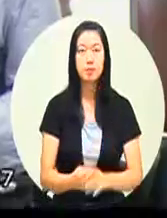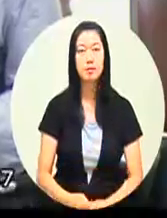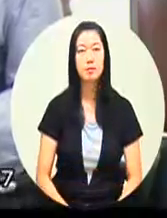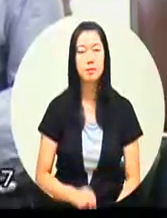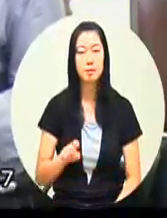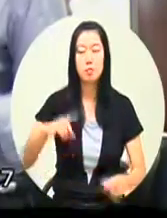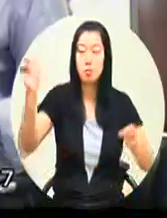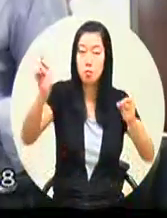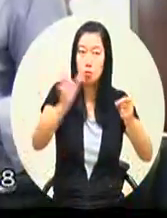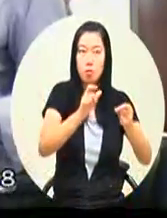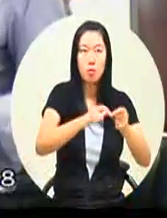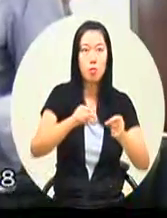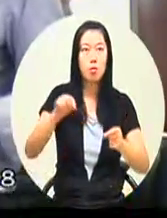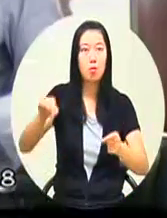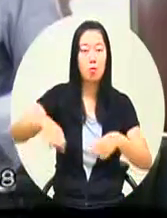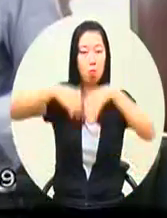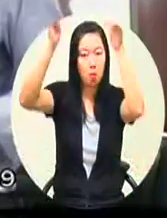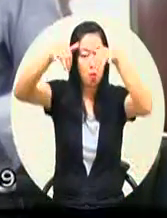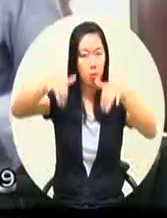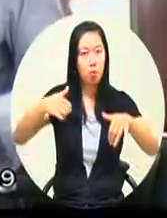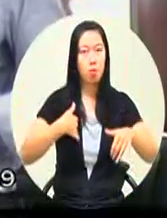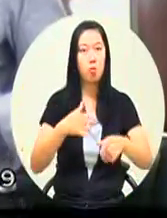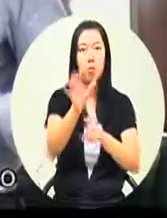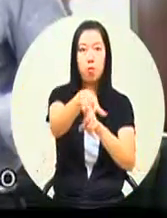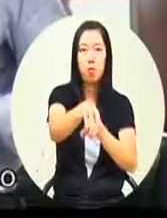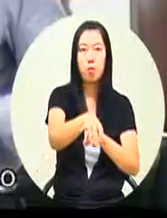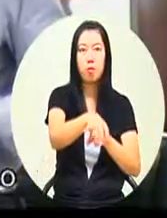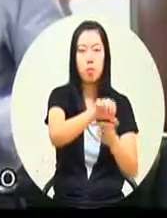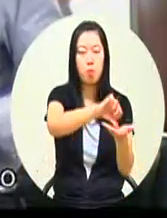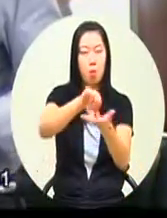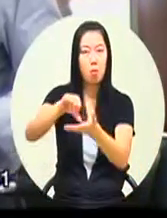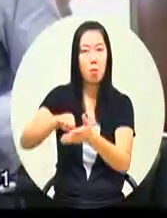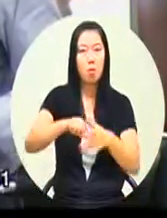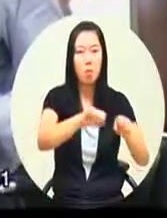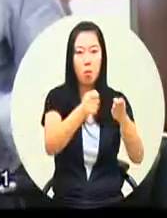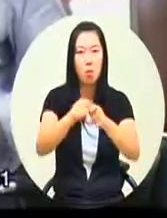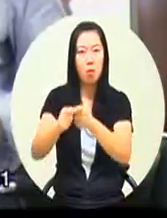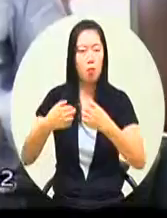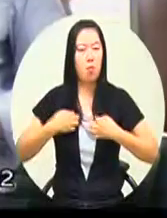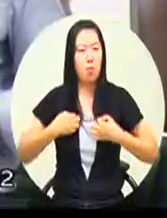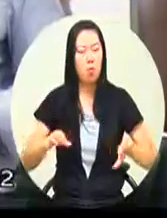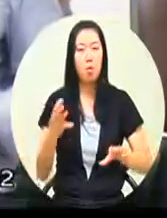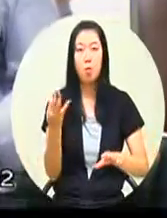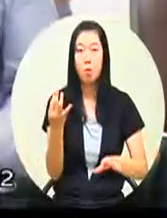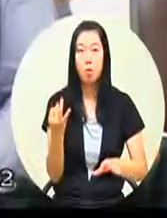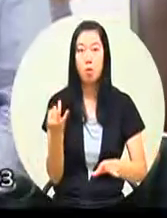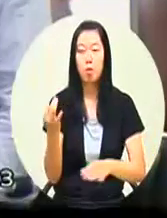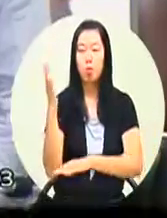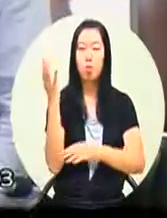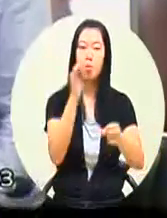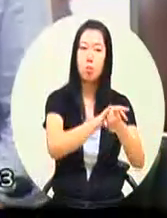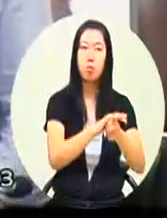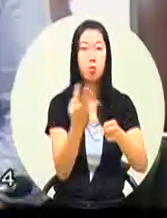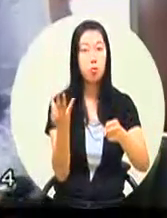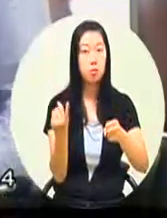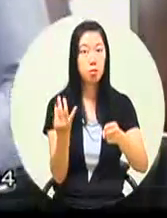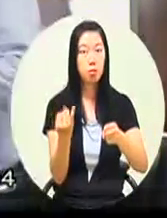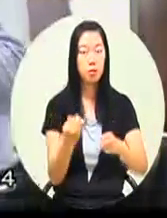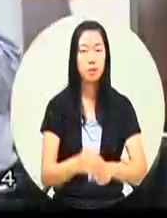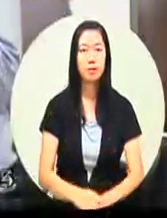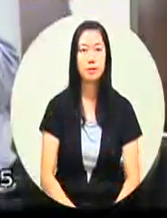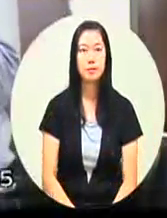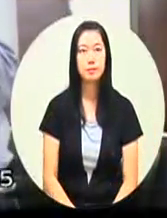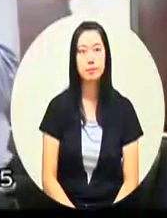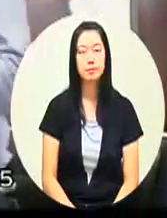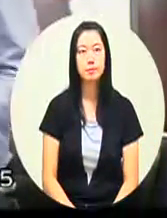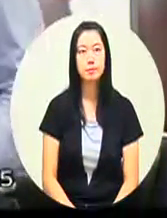台风跟大雨，我们农损多少？需要补助金用到多少？ 好，请局长答复。 好，谢